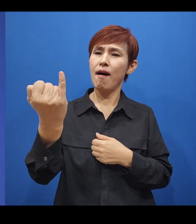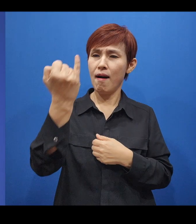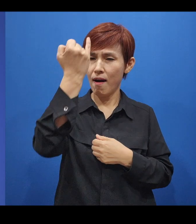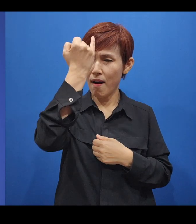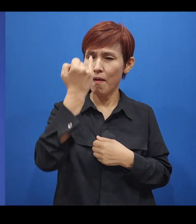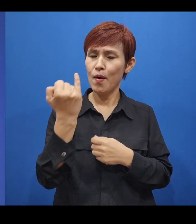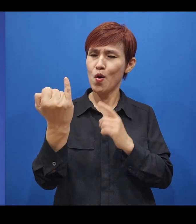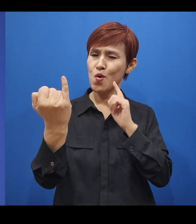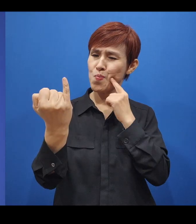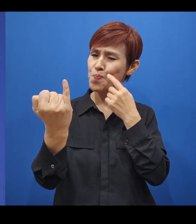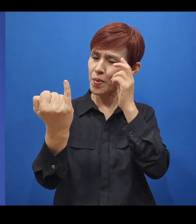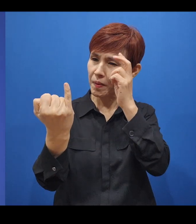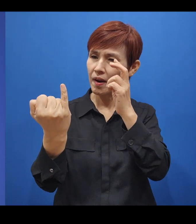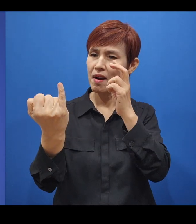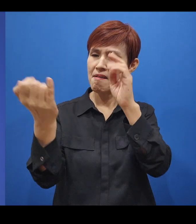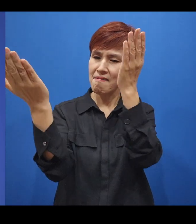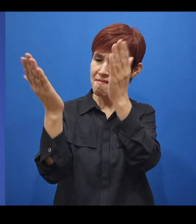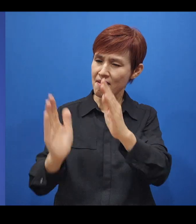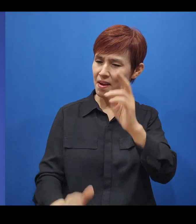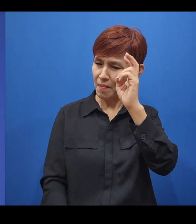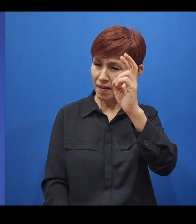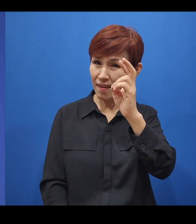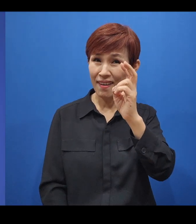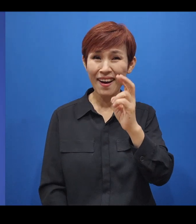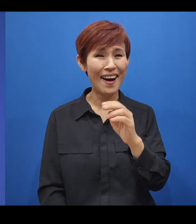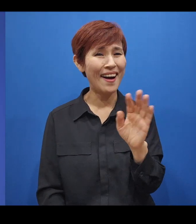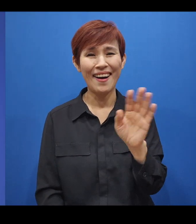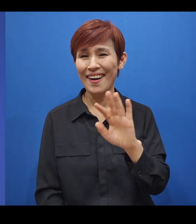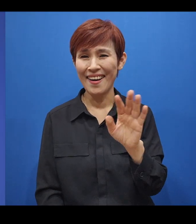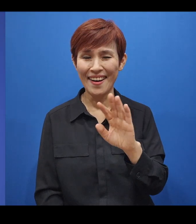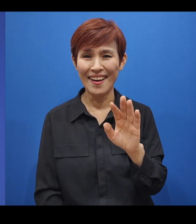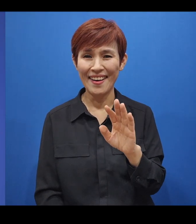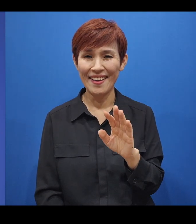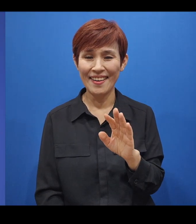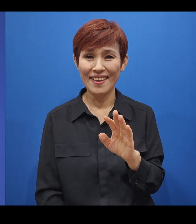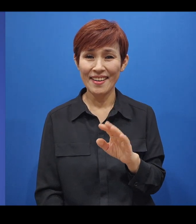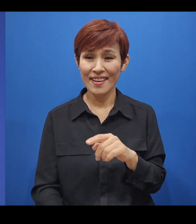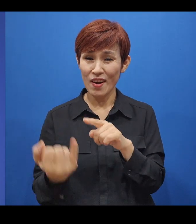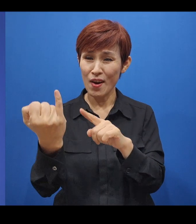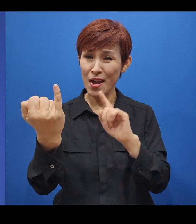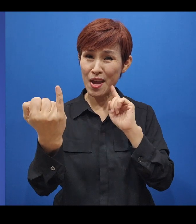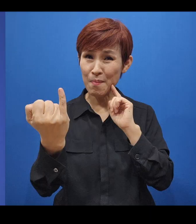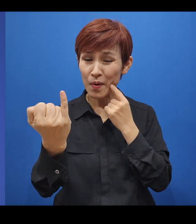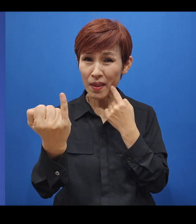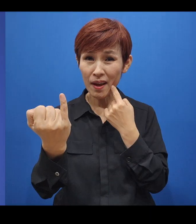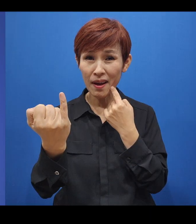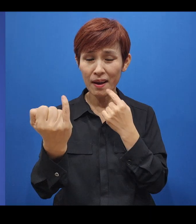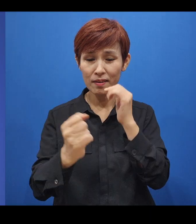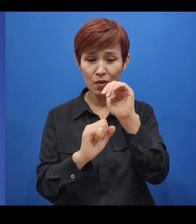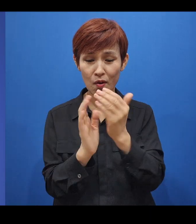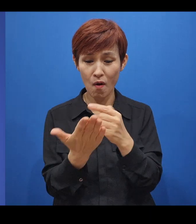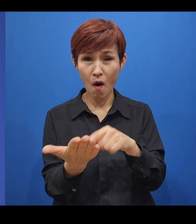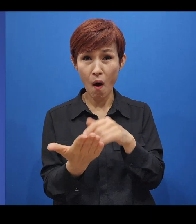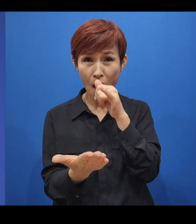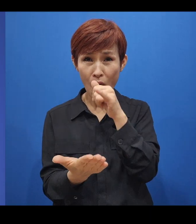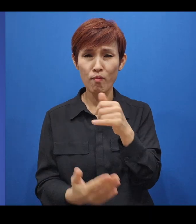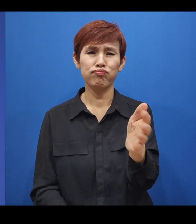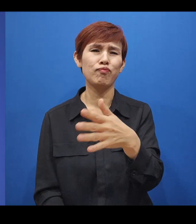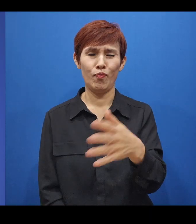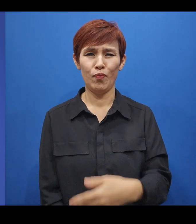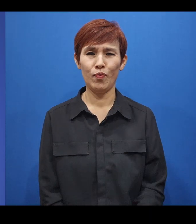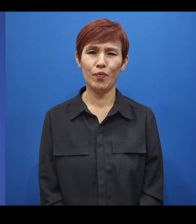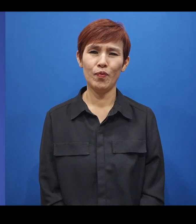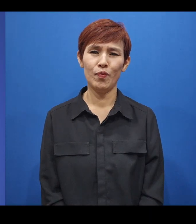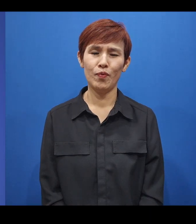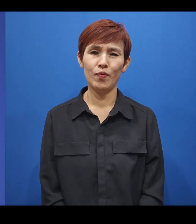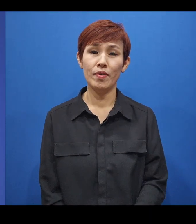생겼나 보다. 아니 성경 어디에 그런 말이 있어요? 하와가 예뻤다는 말도 없고 하와가 날씬하다는 말도 없어. 그냥 하와에게